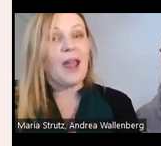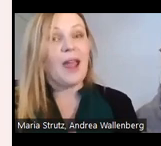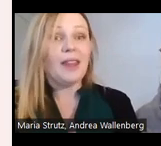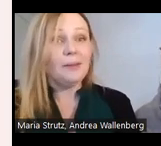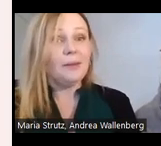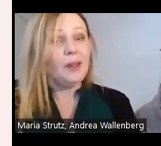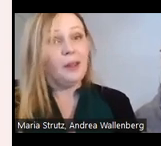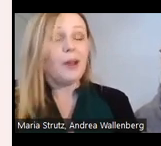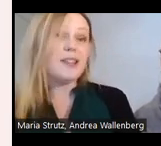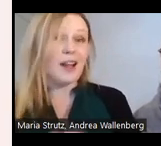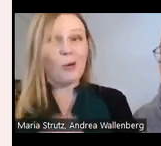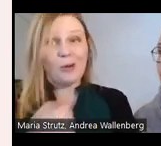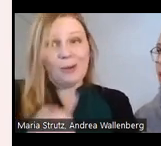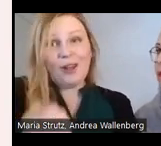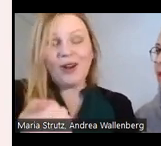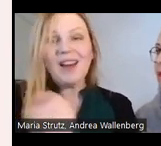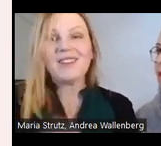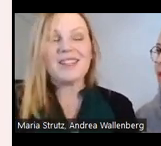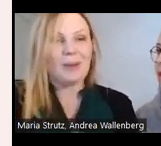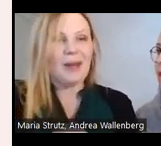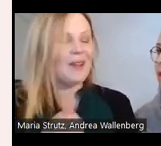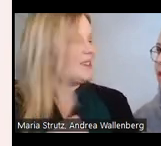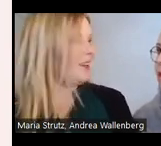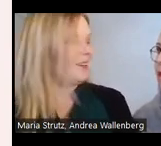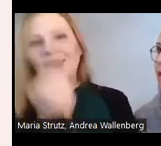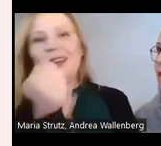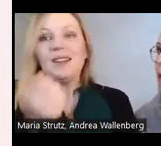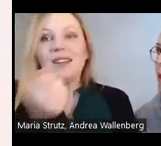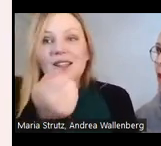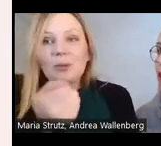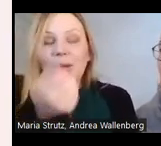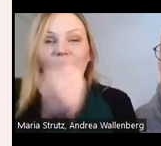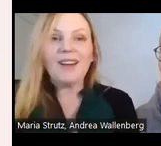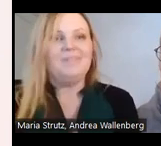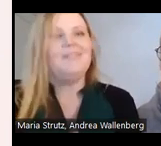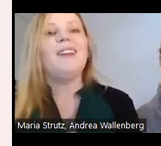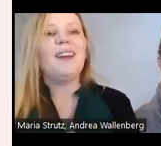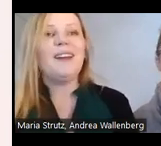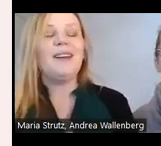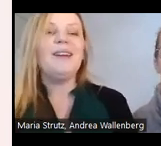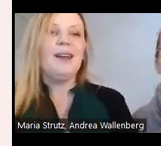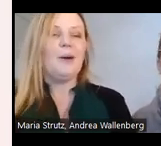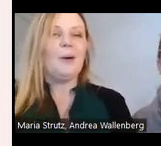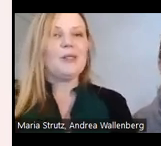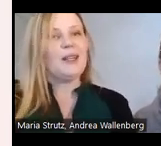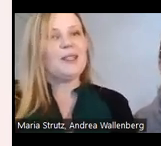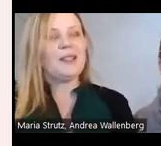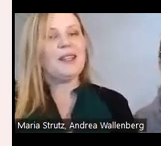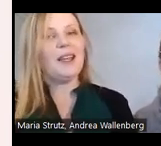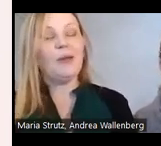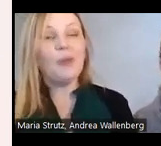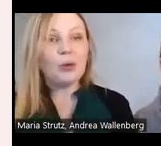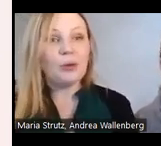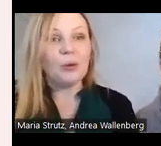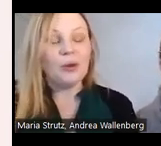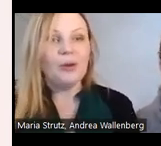på vad som ska hända. Och kanske kan komma med blöjan själv sen springande. Så där att, När man är det dags att byta blöja? Ja. Och sen nästa